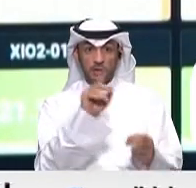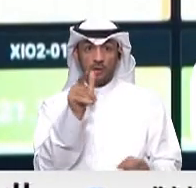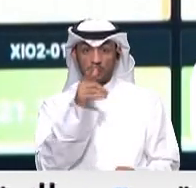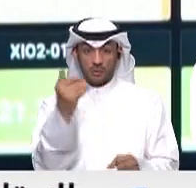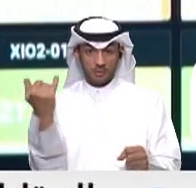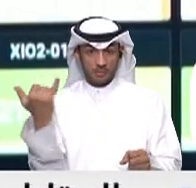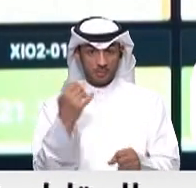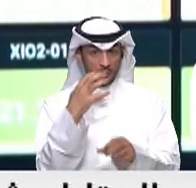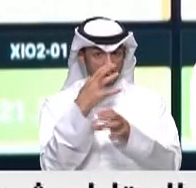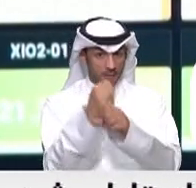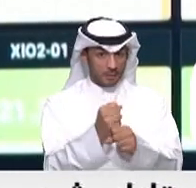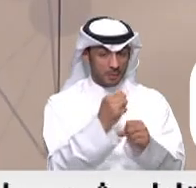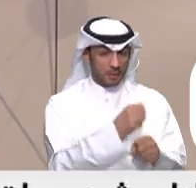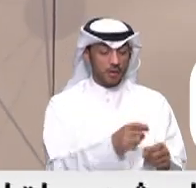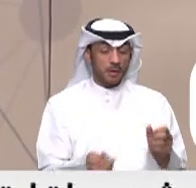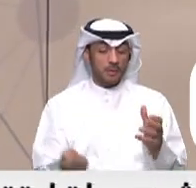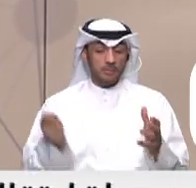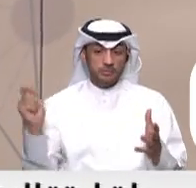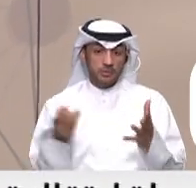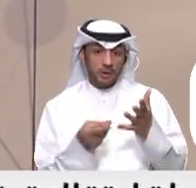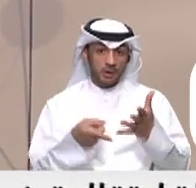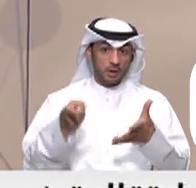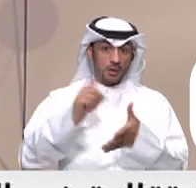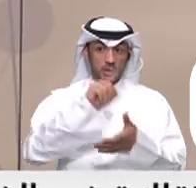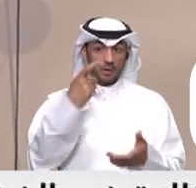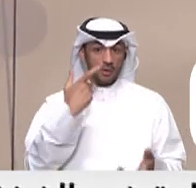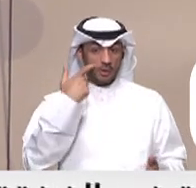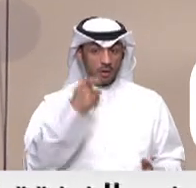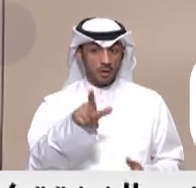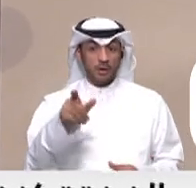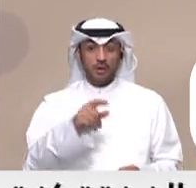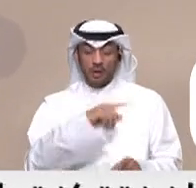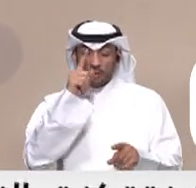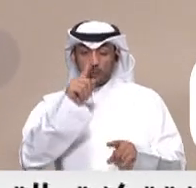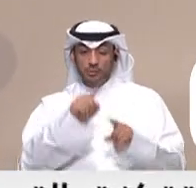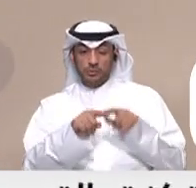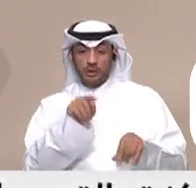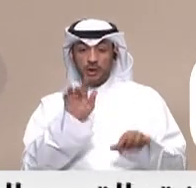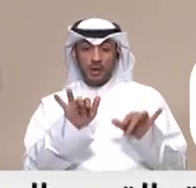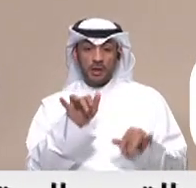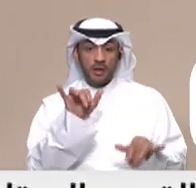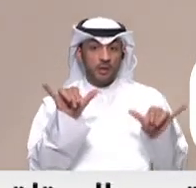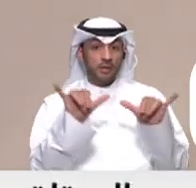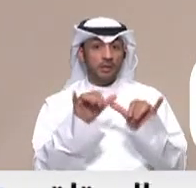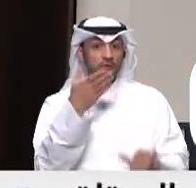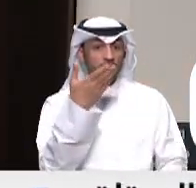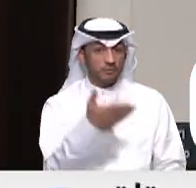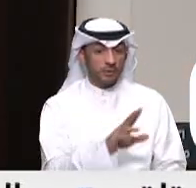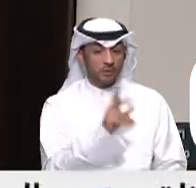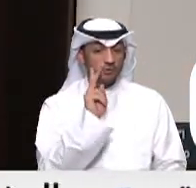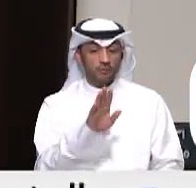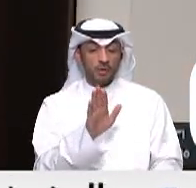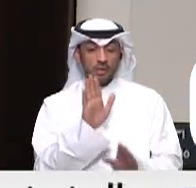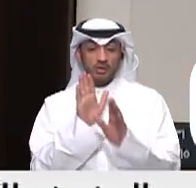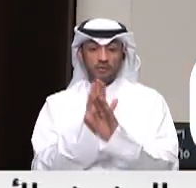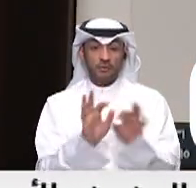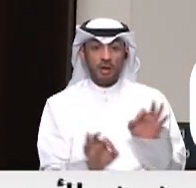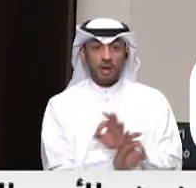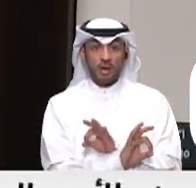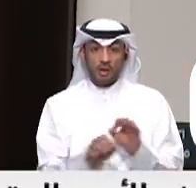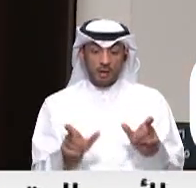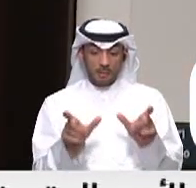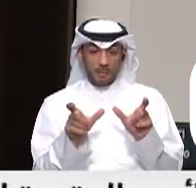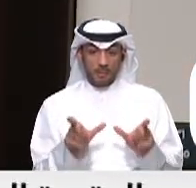استراتيجيات استباقيه تركز على الكشف عن الثقات الامنيه وتعزز الدفاعات الرقميه بشكل